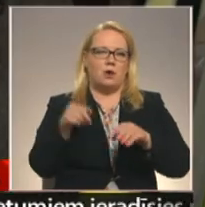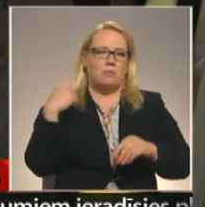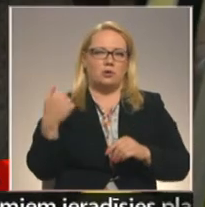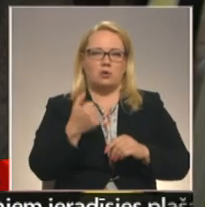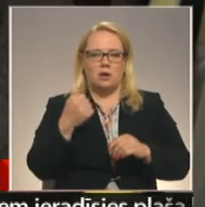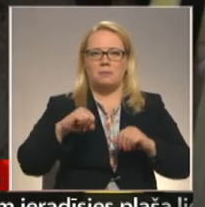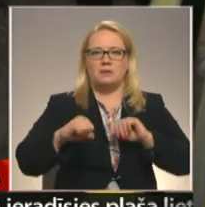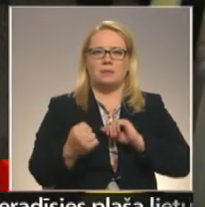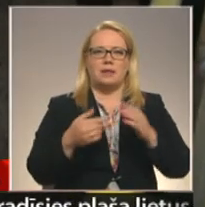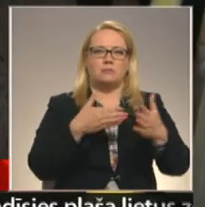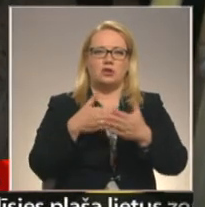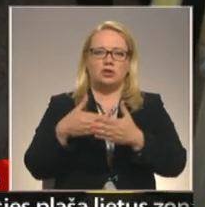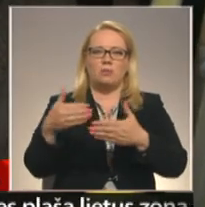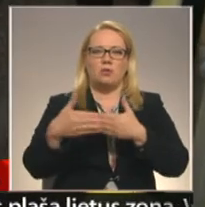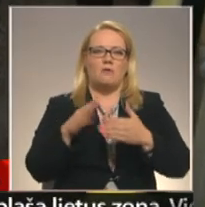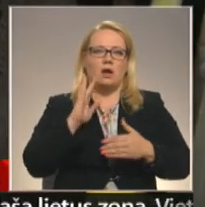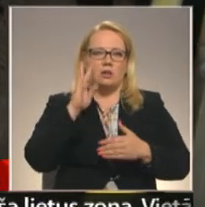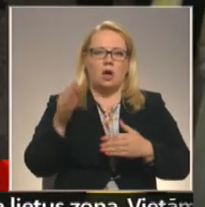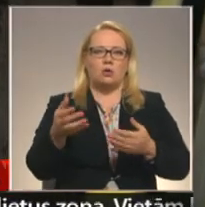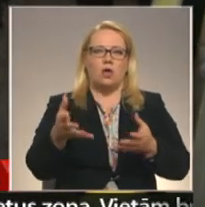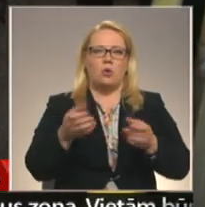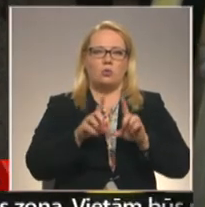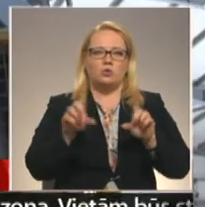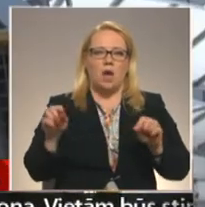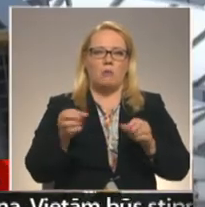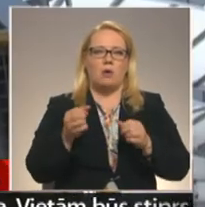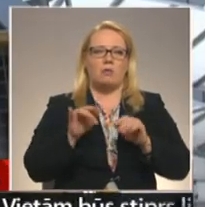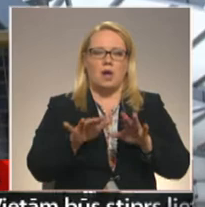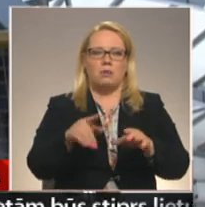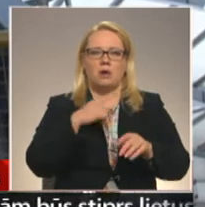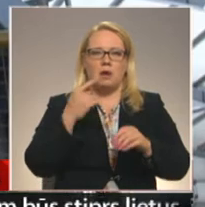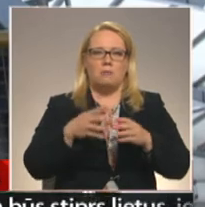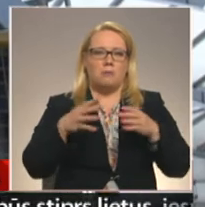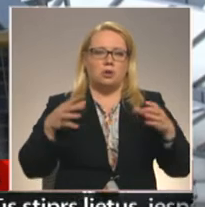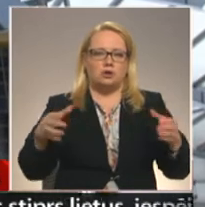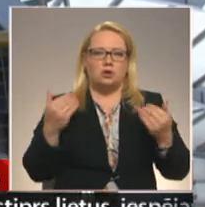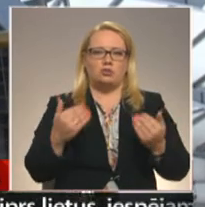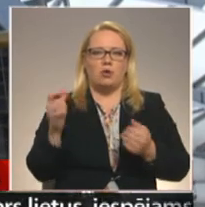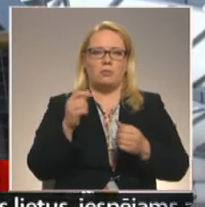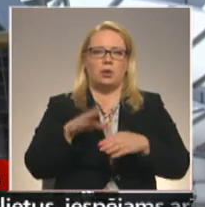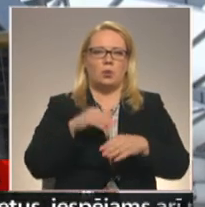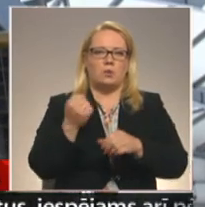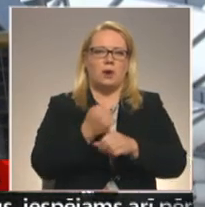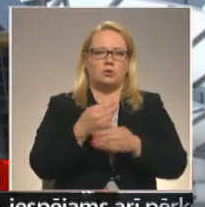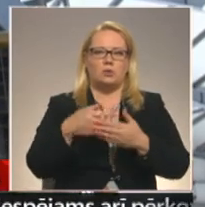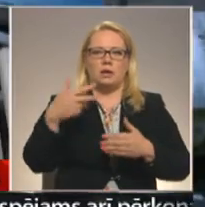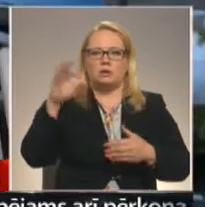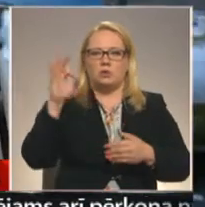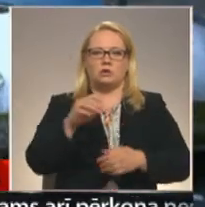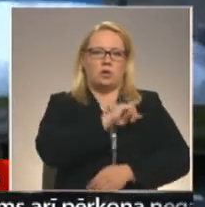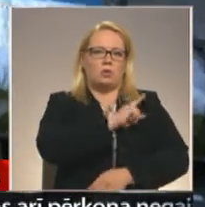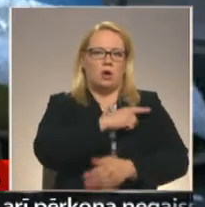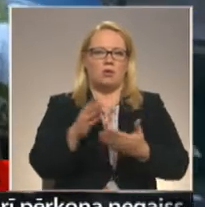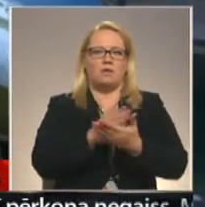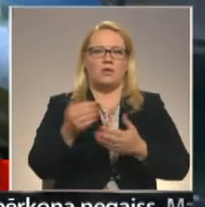spīti šķēršļiem tuvākajā nākotnē uzņēmuma darbību Balvu nodā iecerēts paplašināt. Šobrīd kūdras pārstrāde notiek ar 30% jaudu un vidēji